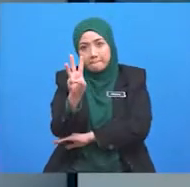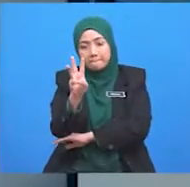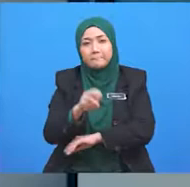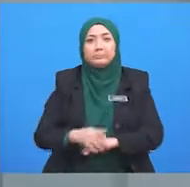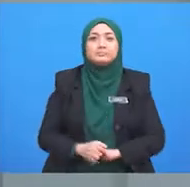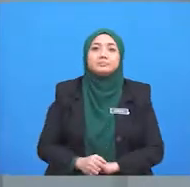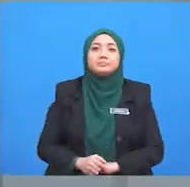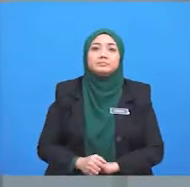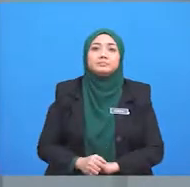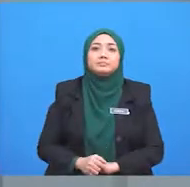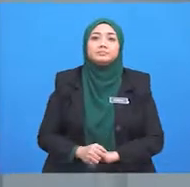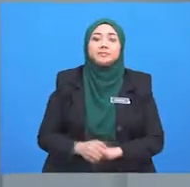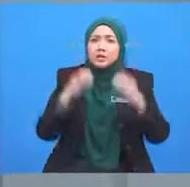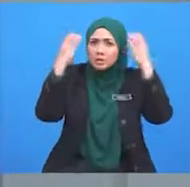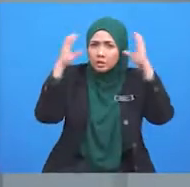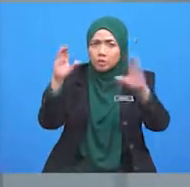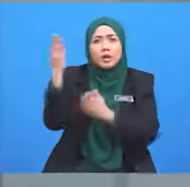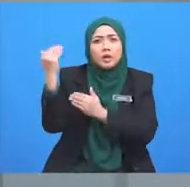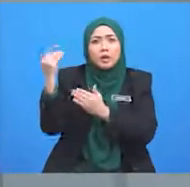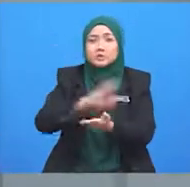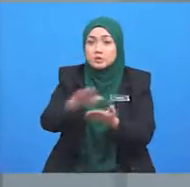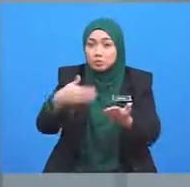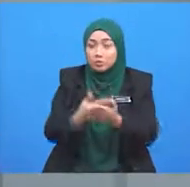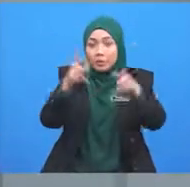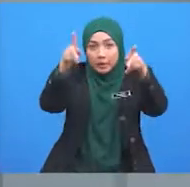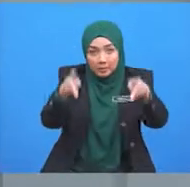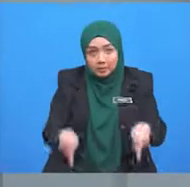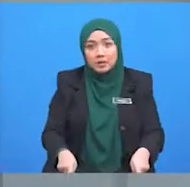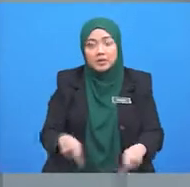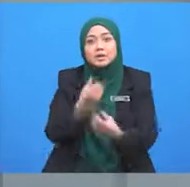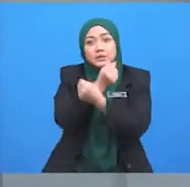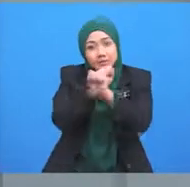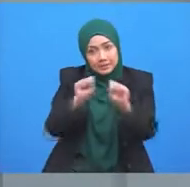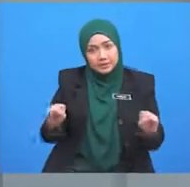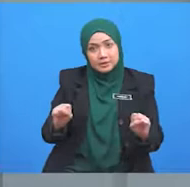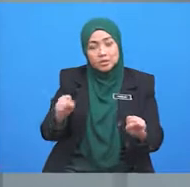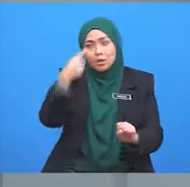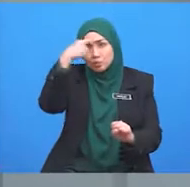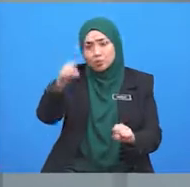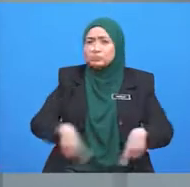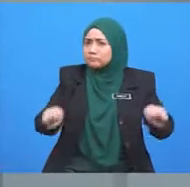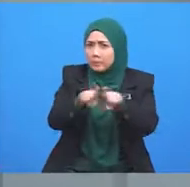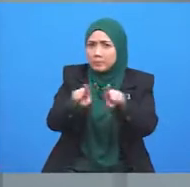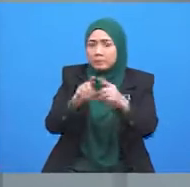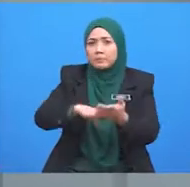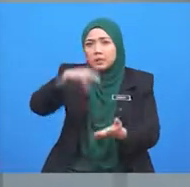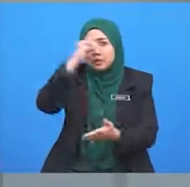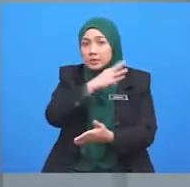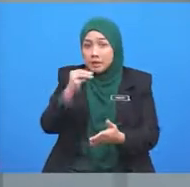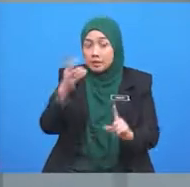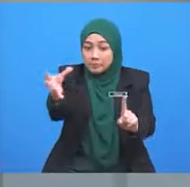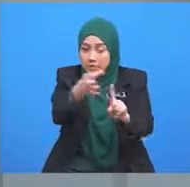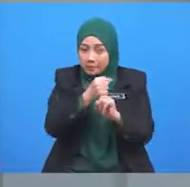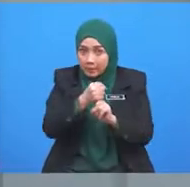6. Cikgu berharap pelajar-pelajar sudah bersedia untuk kita bersama-sama belajar dan mencapai objektif